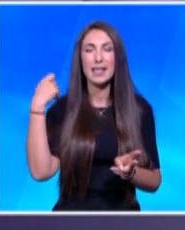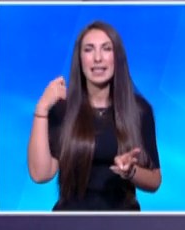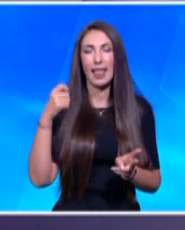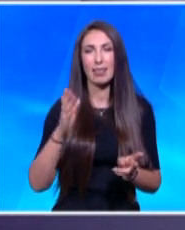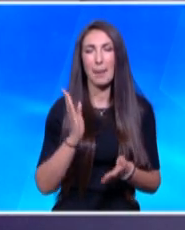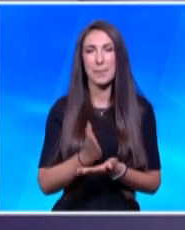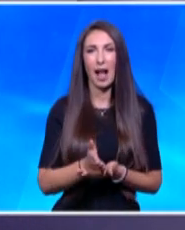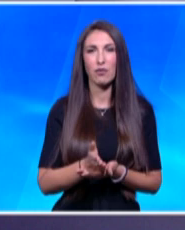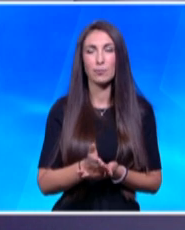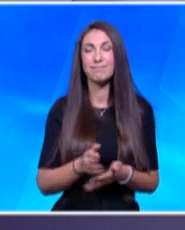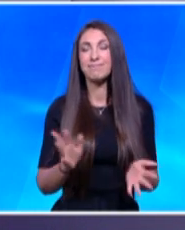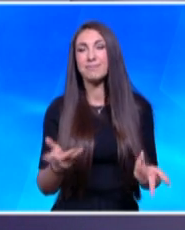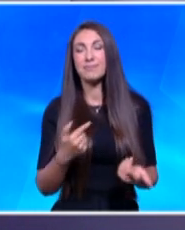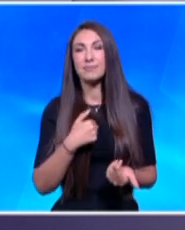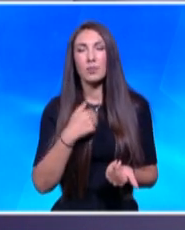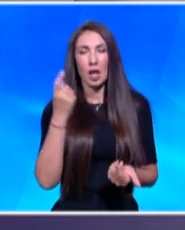че